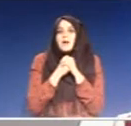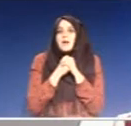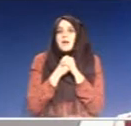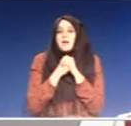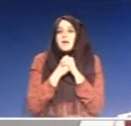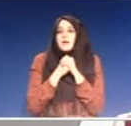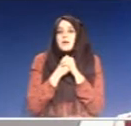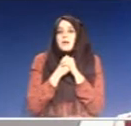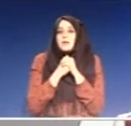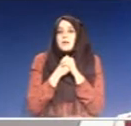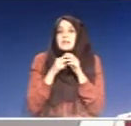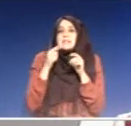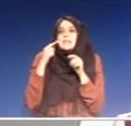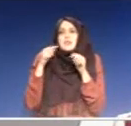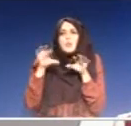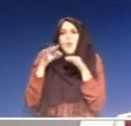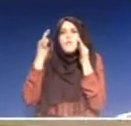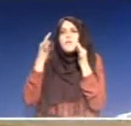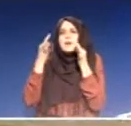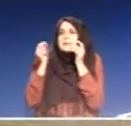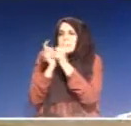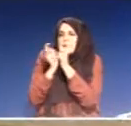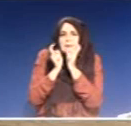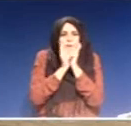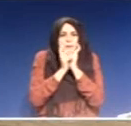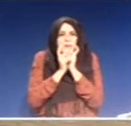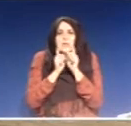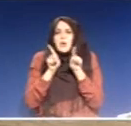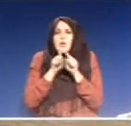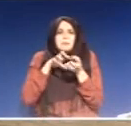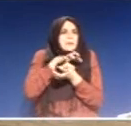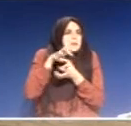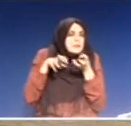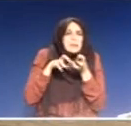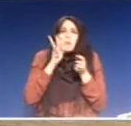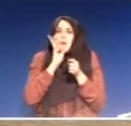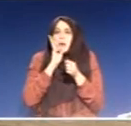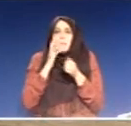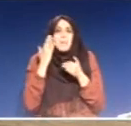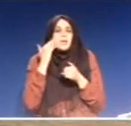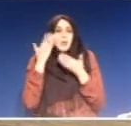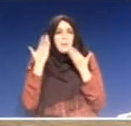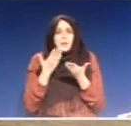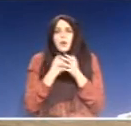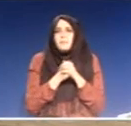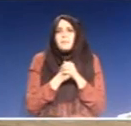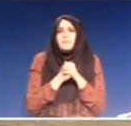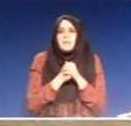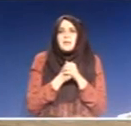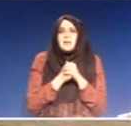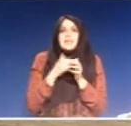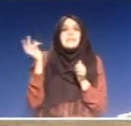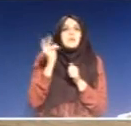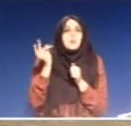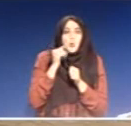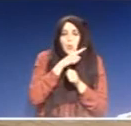الاحتقان بين الأفراد والأسر. فمثلا هنا نحن بولاية تيزي